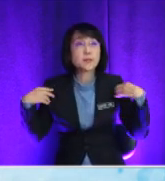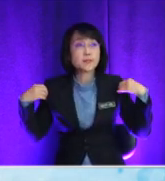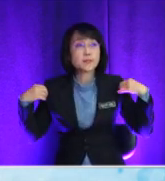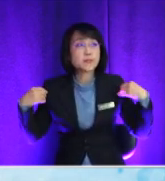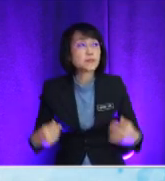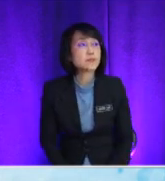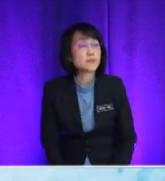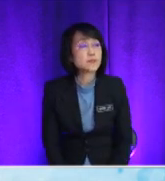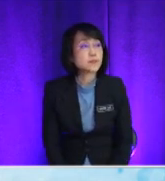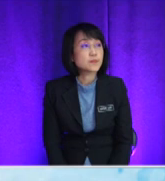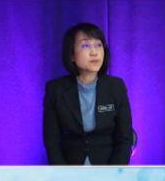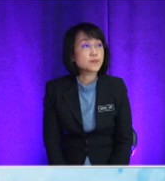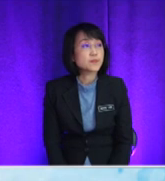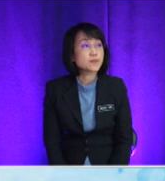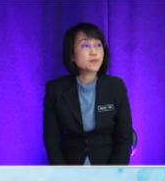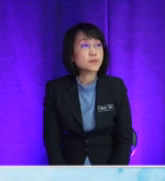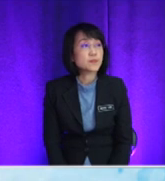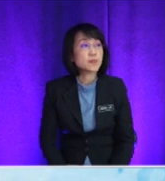tercantum tadi